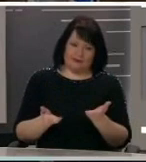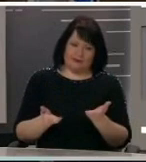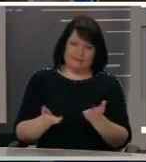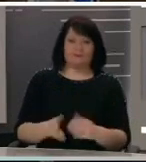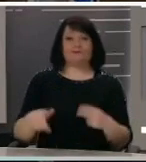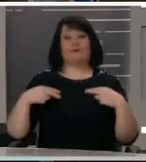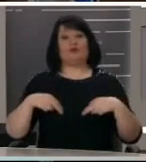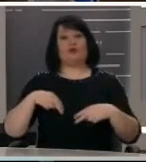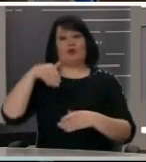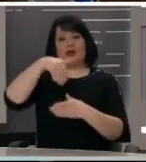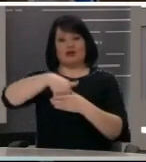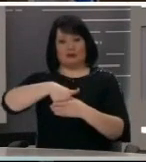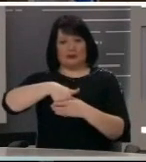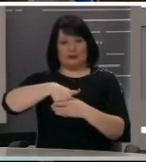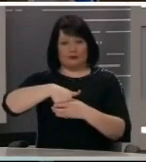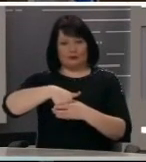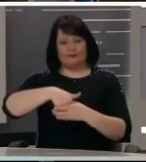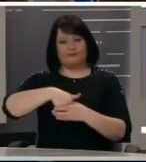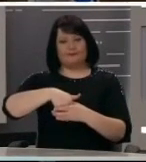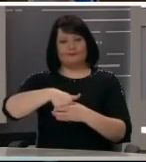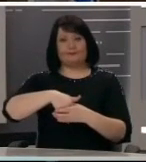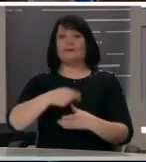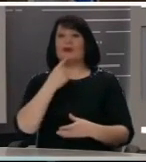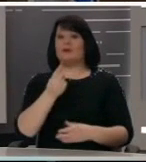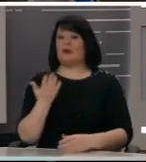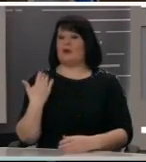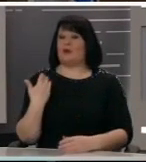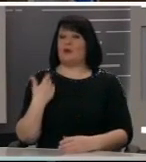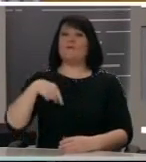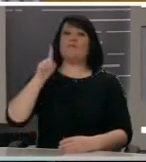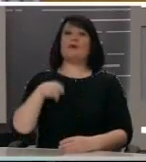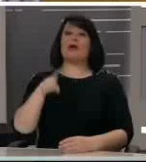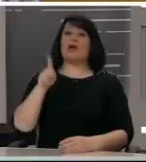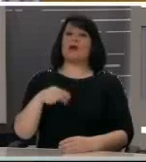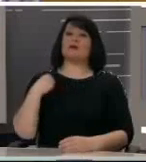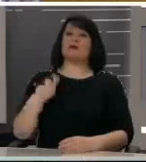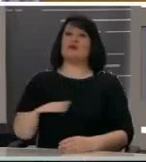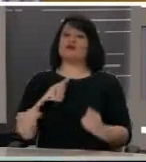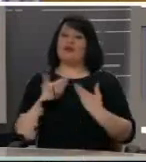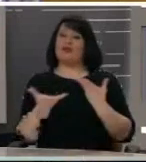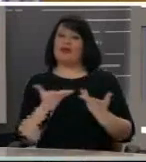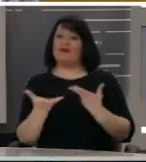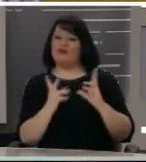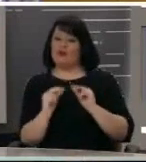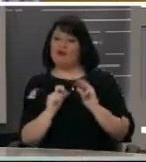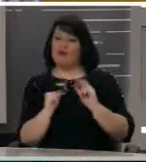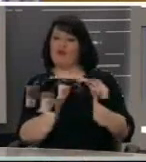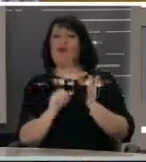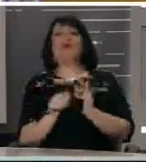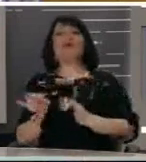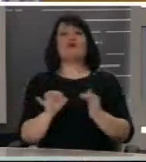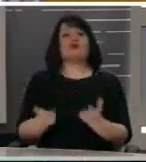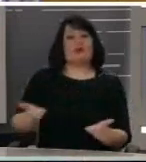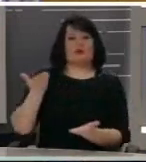Το Υπουργείο Εσωτερικών έθεσε πριν από λίγες μέρες σε δημόσια διαβούλευση το σχέδιο νόμου για